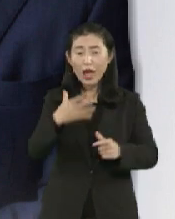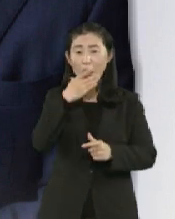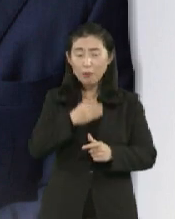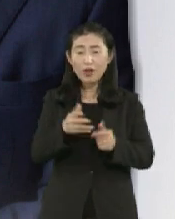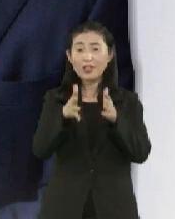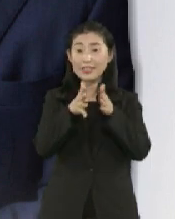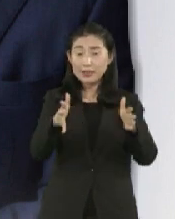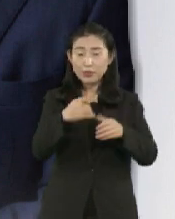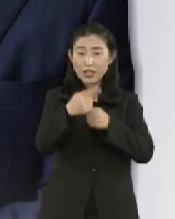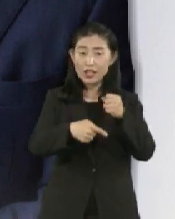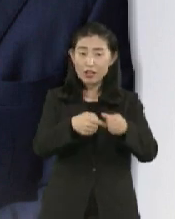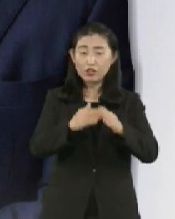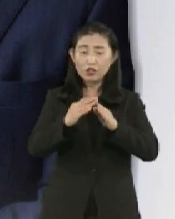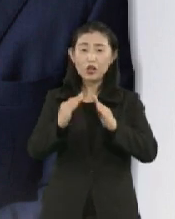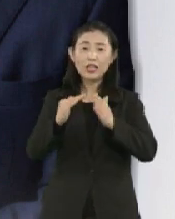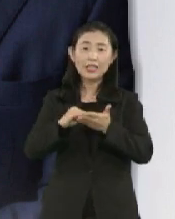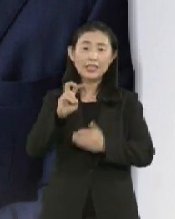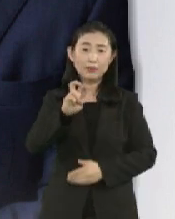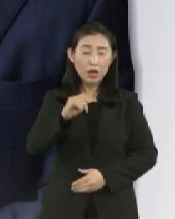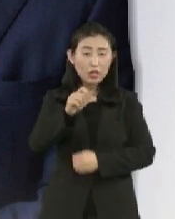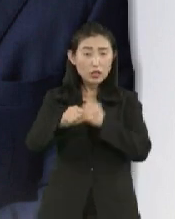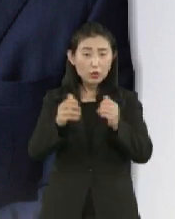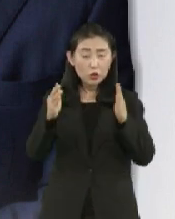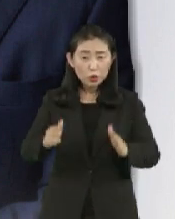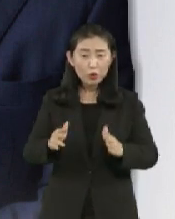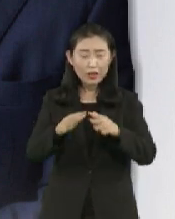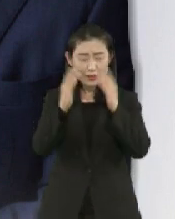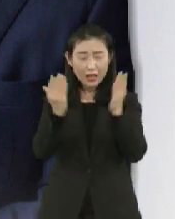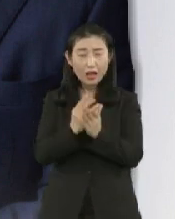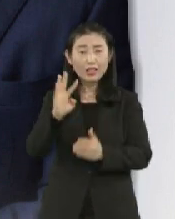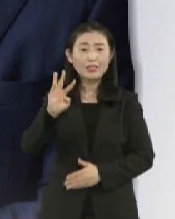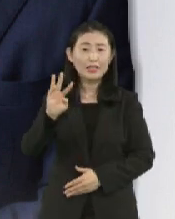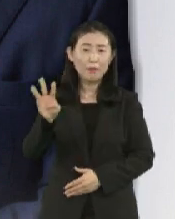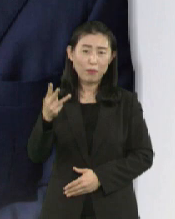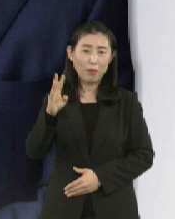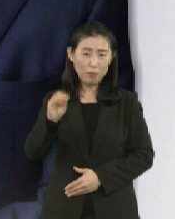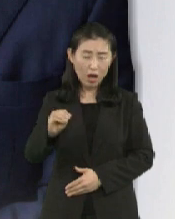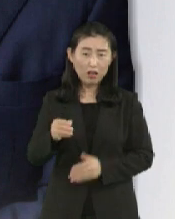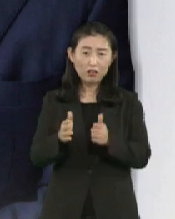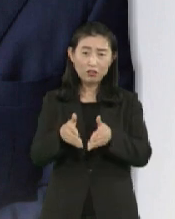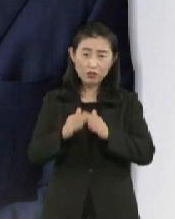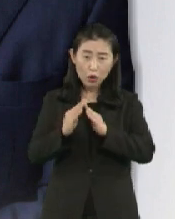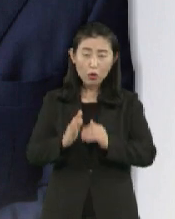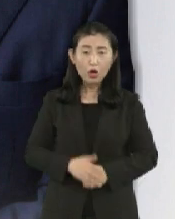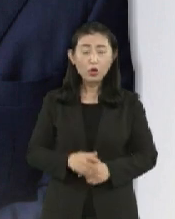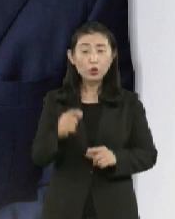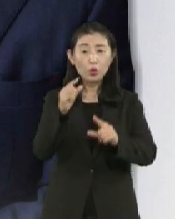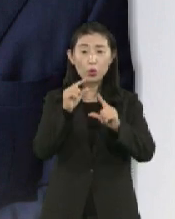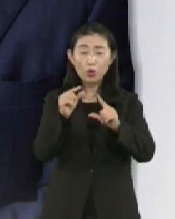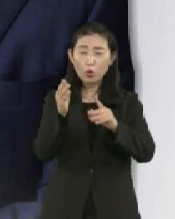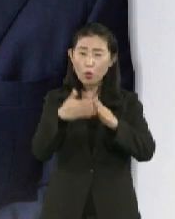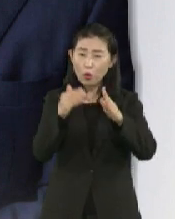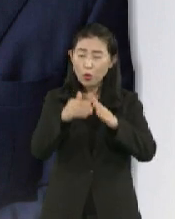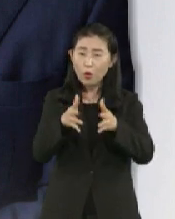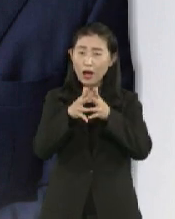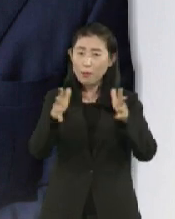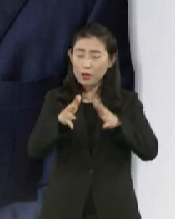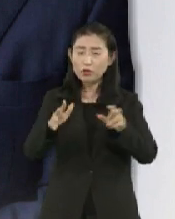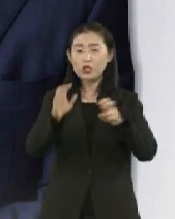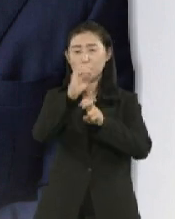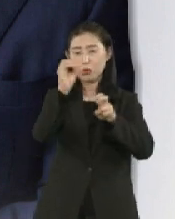주택을 1년에 20만 7 씩 15년간 300만 채를 짓고 공공주택 비율도 20% 로 올리겠다고